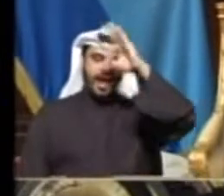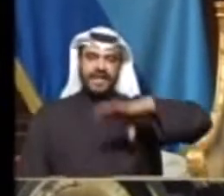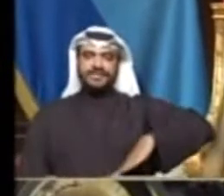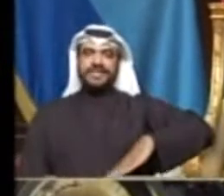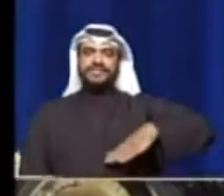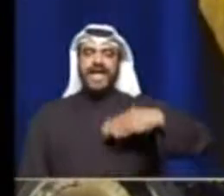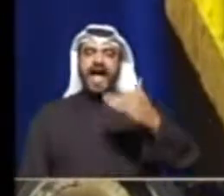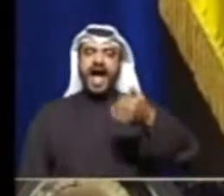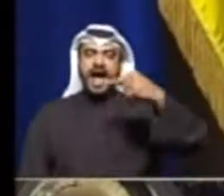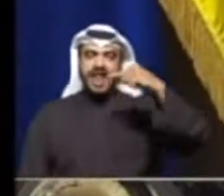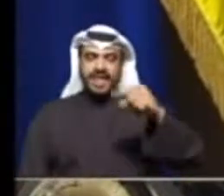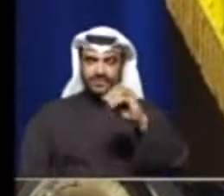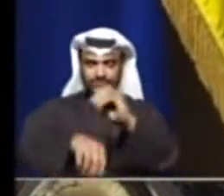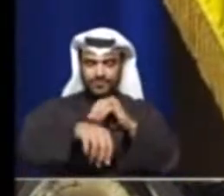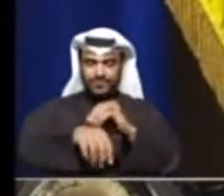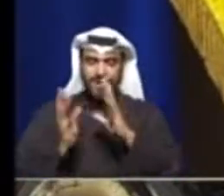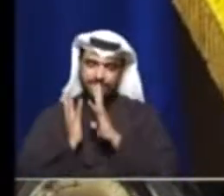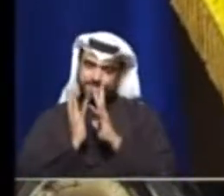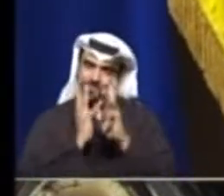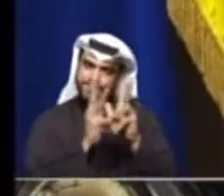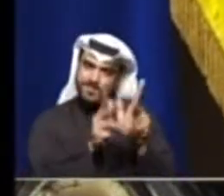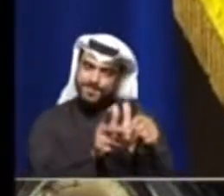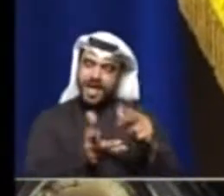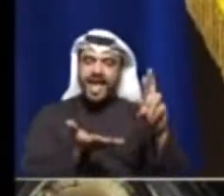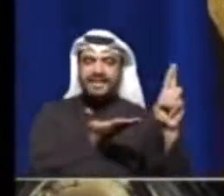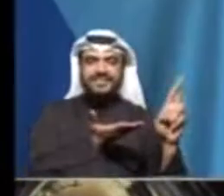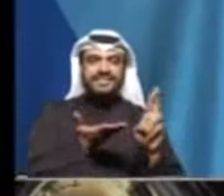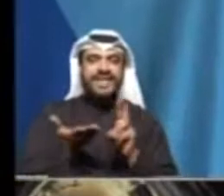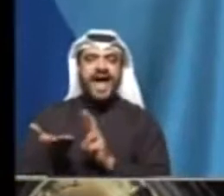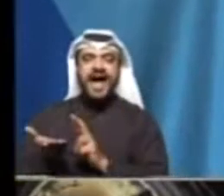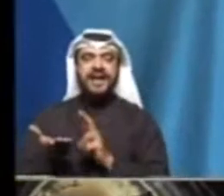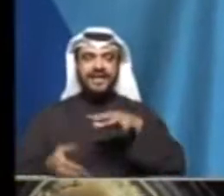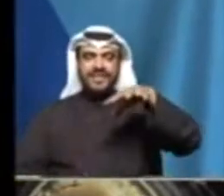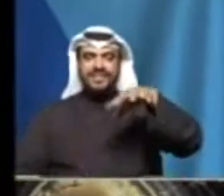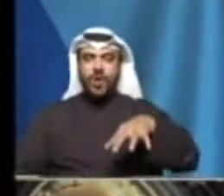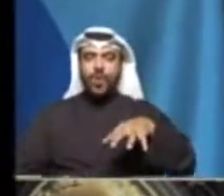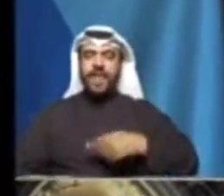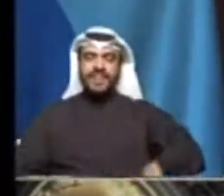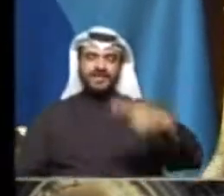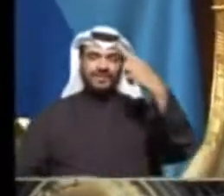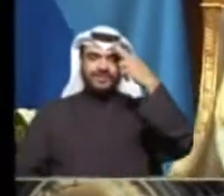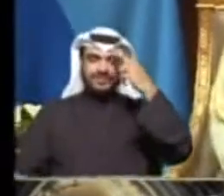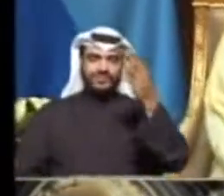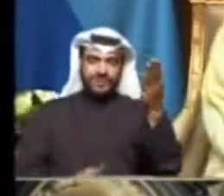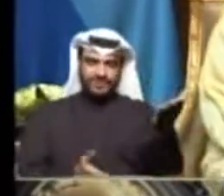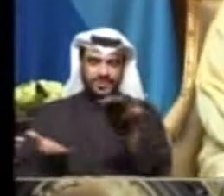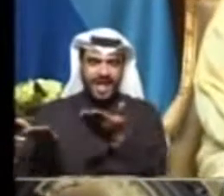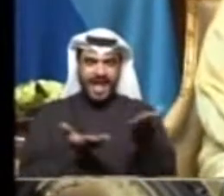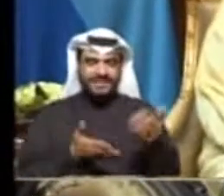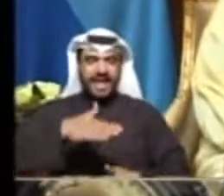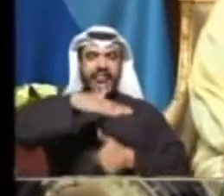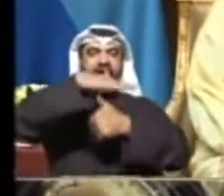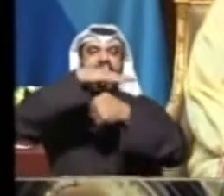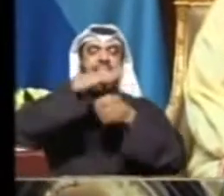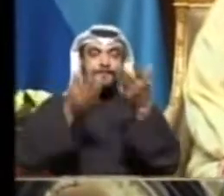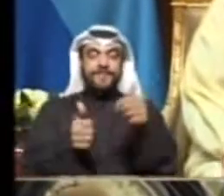خالد الجراح الصباح مجلس الوزراء علما بنتائج الزيارة التي قام بها للبلاد صاحب السمو الأمير عبد العزيز بن سعود بن